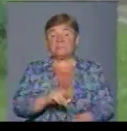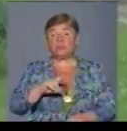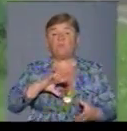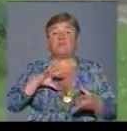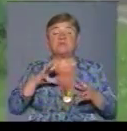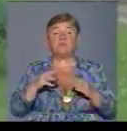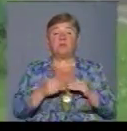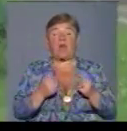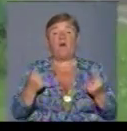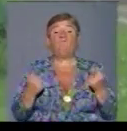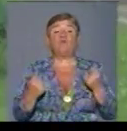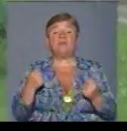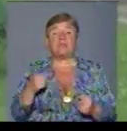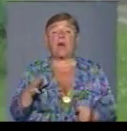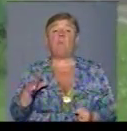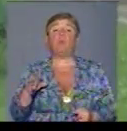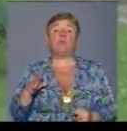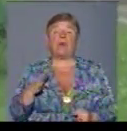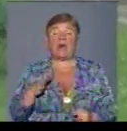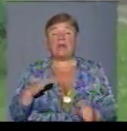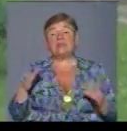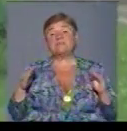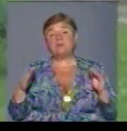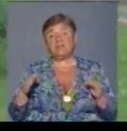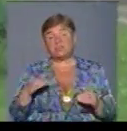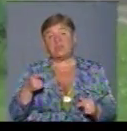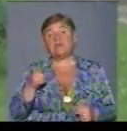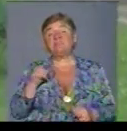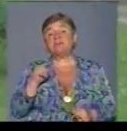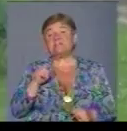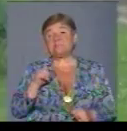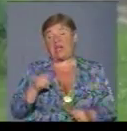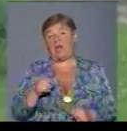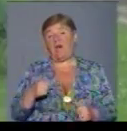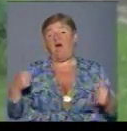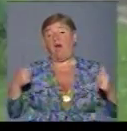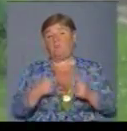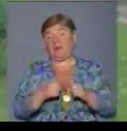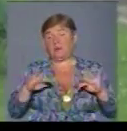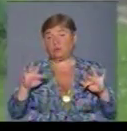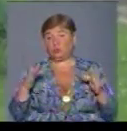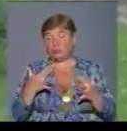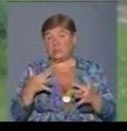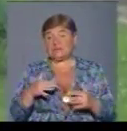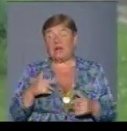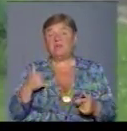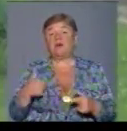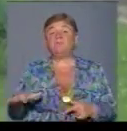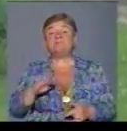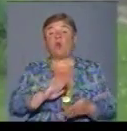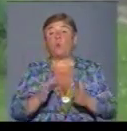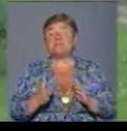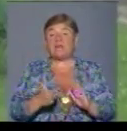десь водія була зменшена, і, ну, і саме через це трапилася аварія. Ну, звичайно, на даний момент ще всі